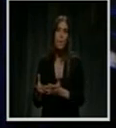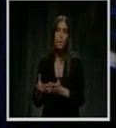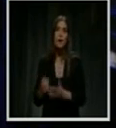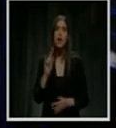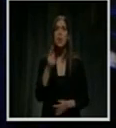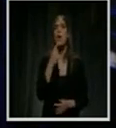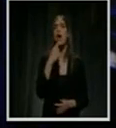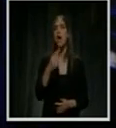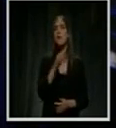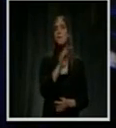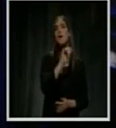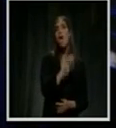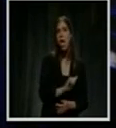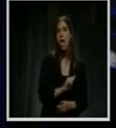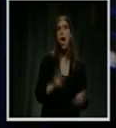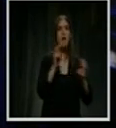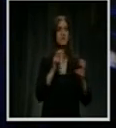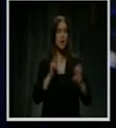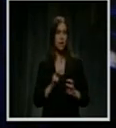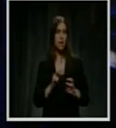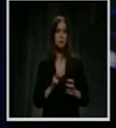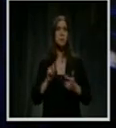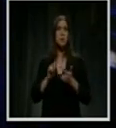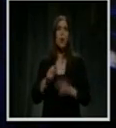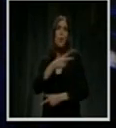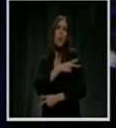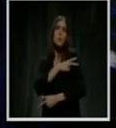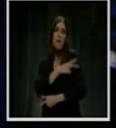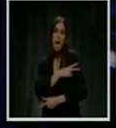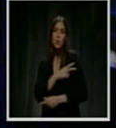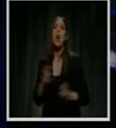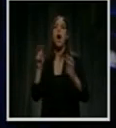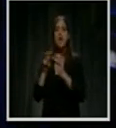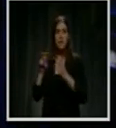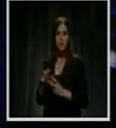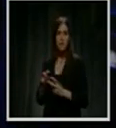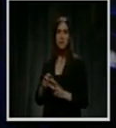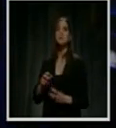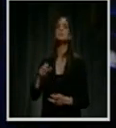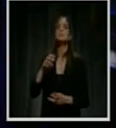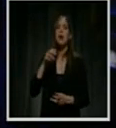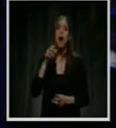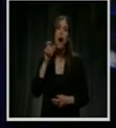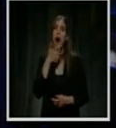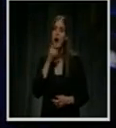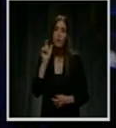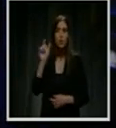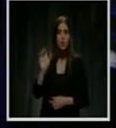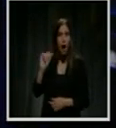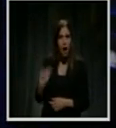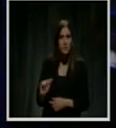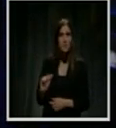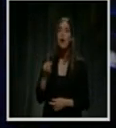li tiġi attakkata, l-kummissarju jixraq lu jiġi attakkat, l-avukat ġenerali jixrq ilha li tiġi attakkata, dak ir-rispett li għandkom lejhom. Però nfakrek ukoll